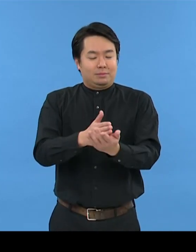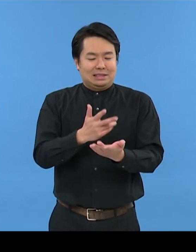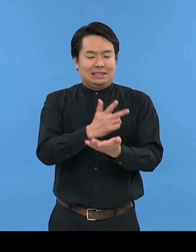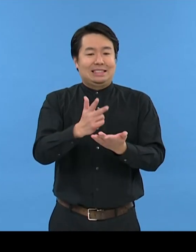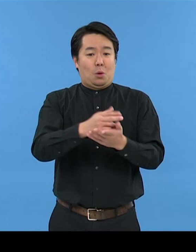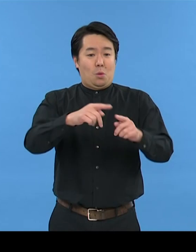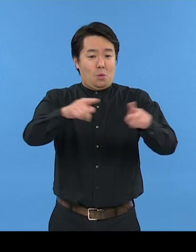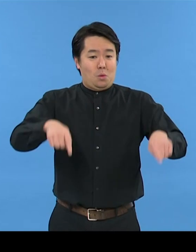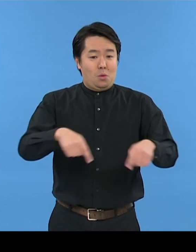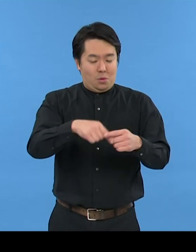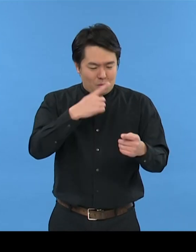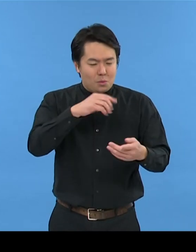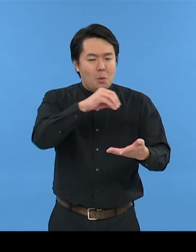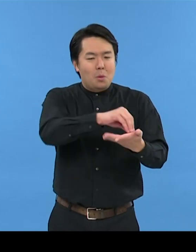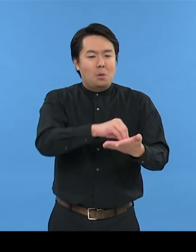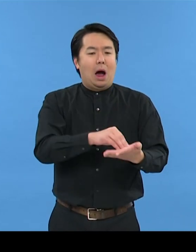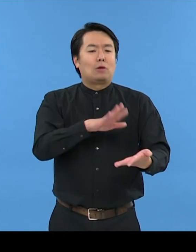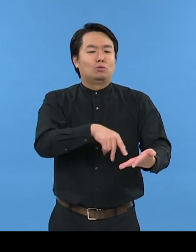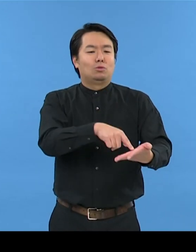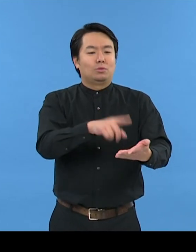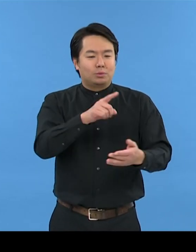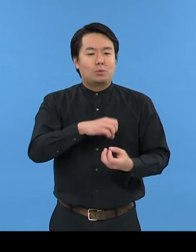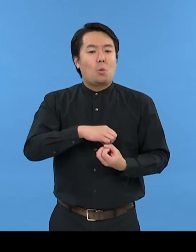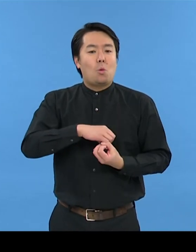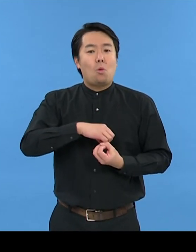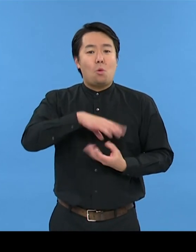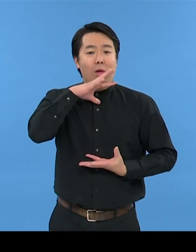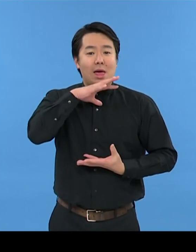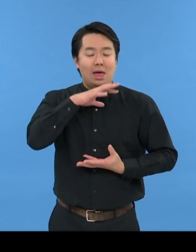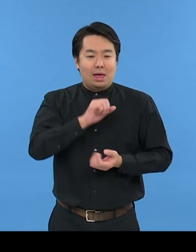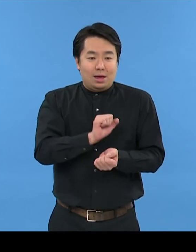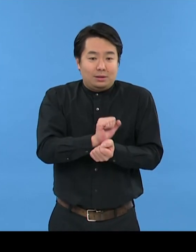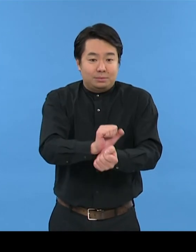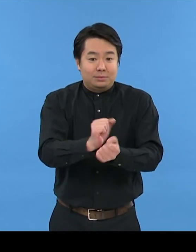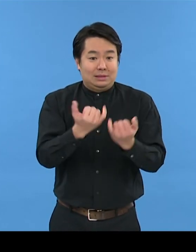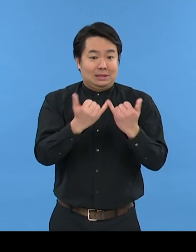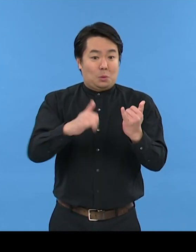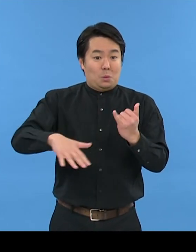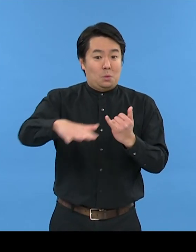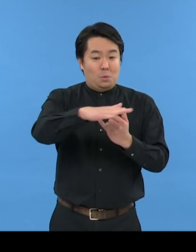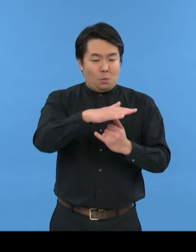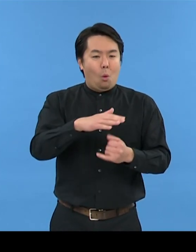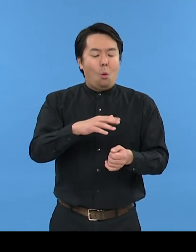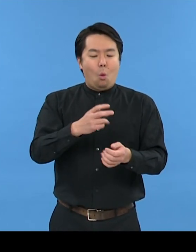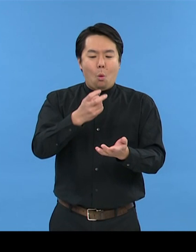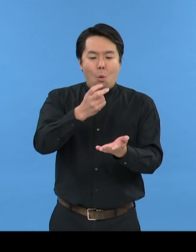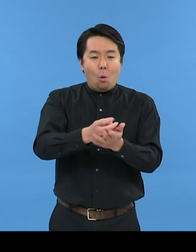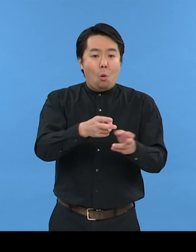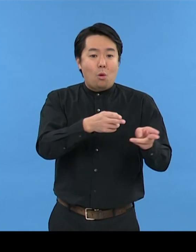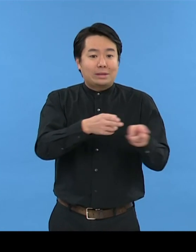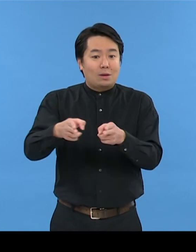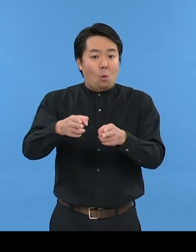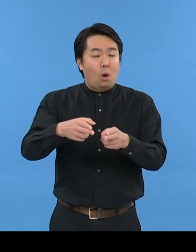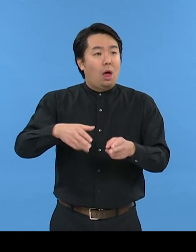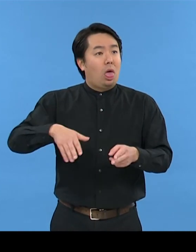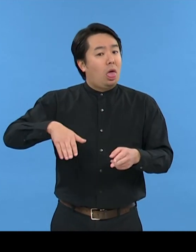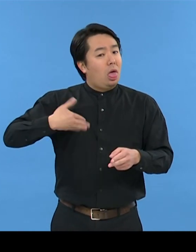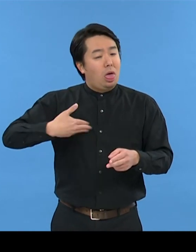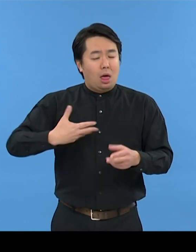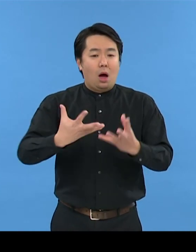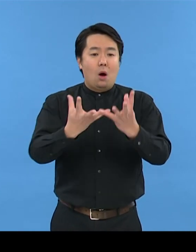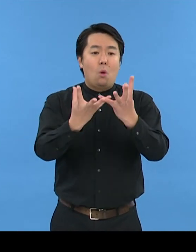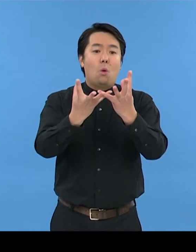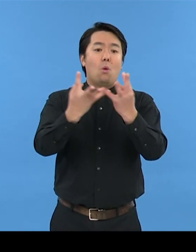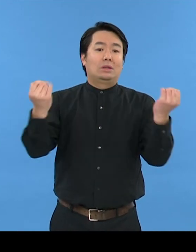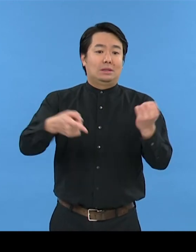私高齢受刑者さっき説明しようと中には入れといたんですけどあの本当にあの法制度とか知らなく